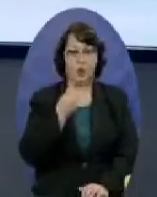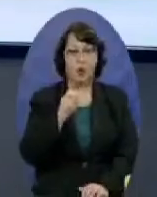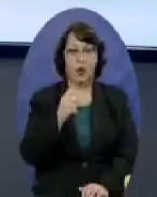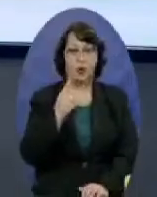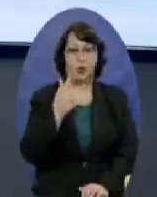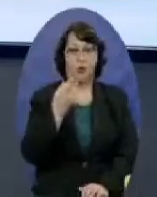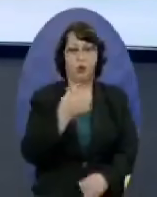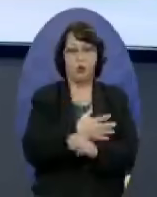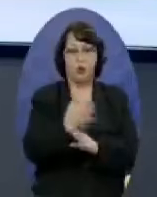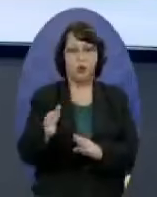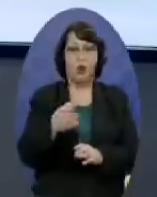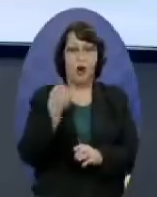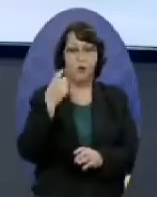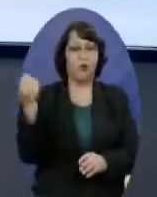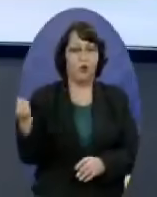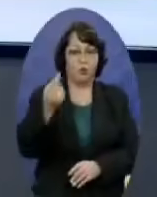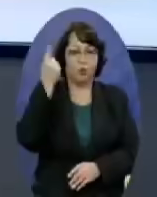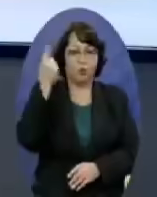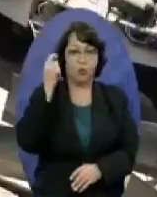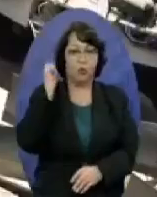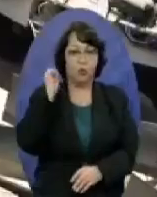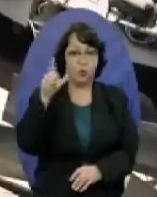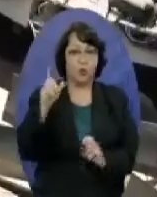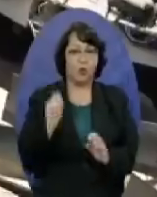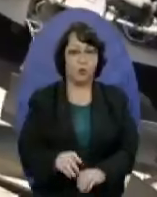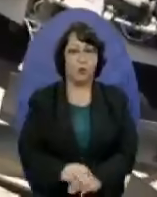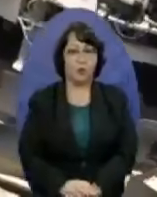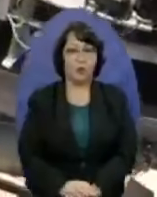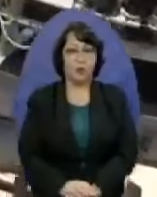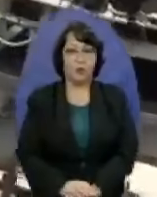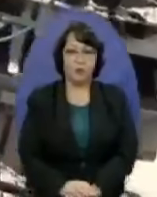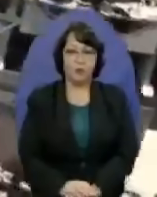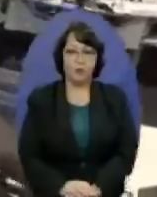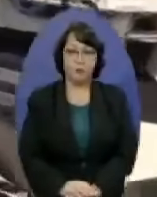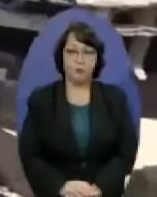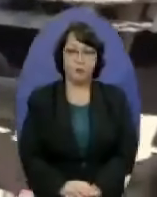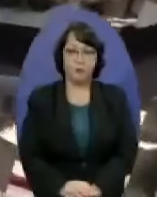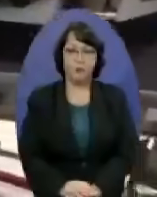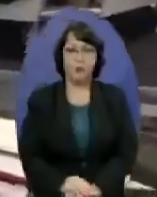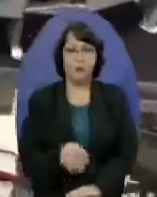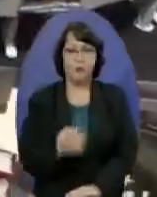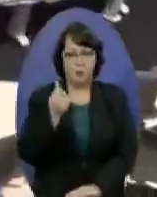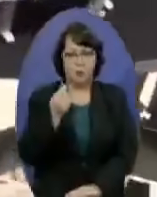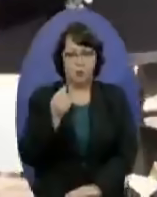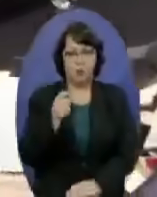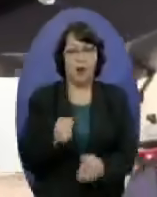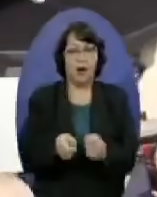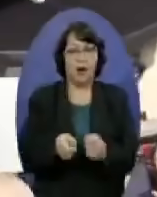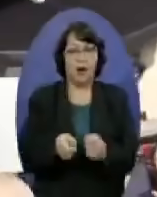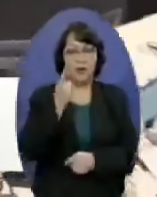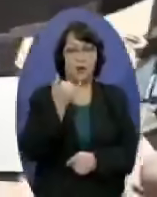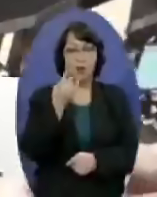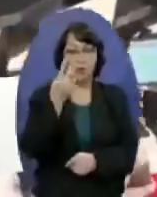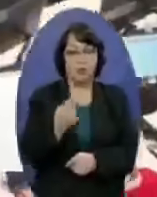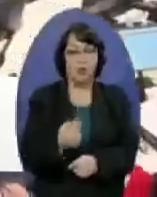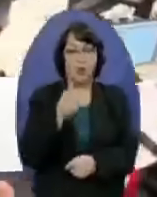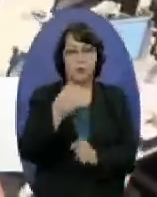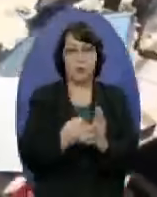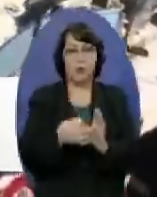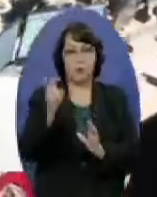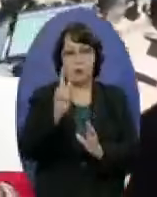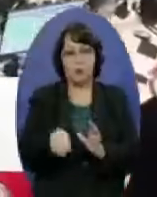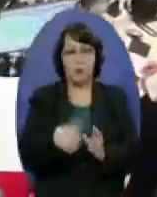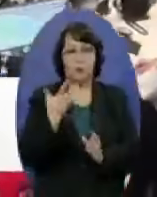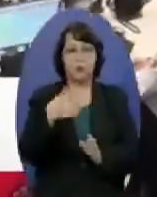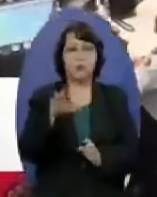оноос хойш хамгийн өндөр үнэд тооцогдож байгаа маа. За мөнгөний ханш нэг унц нь $18.50